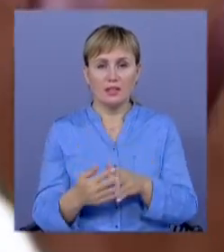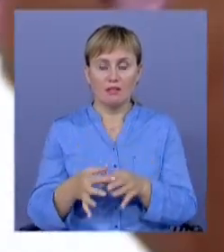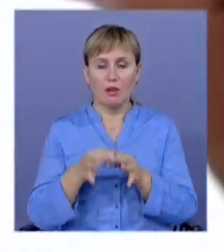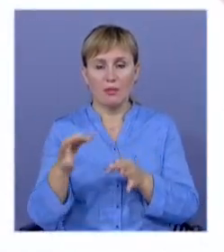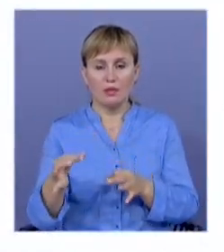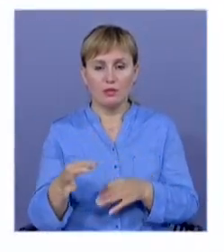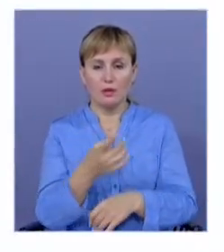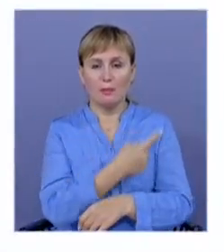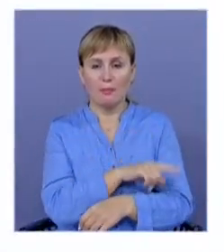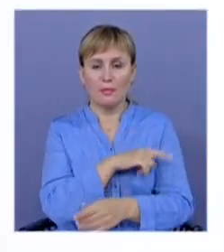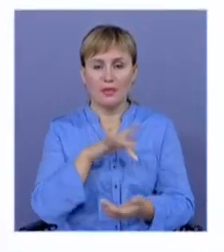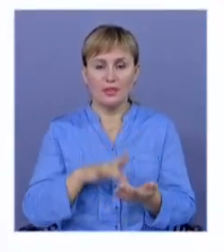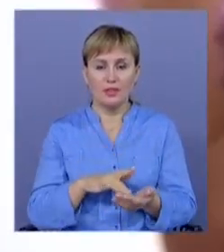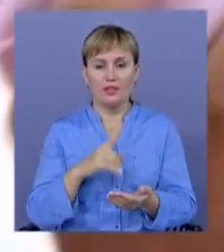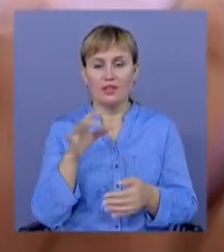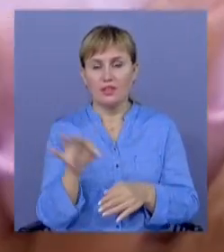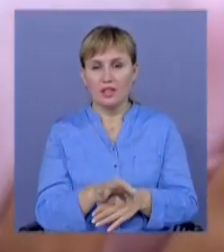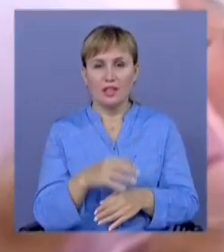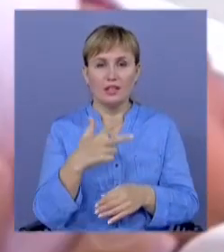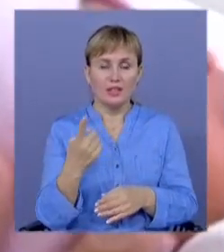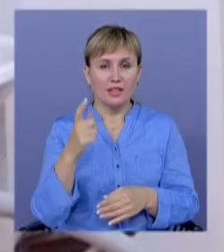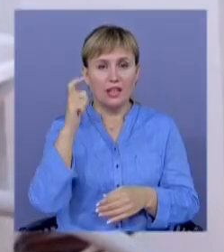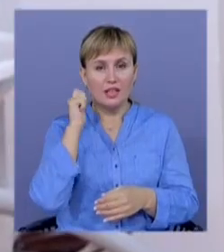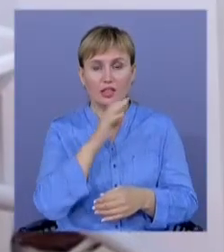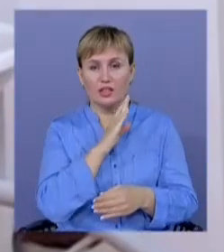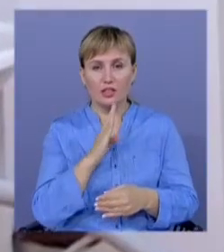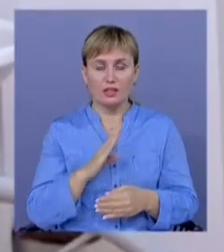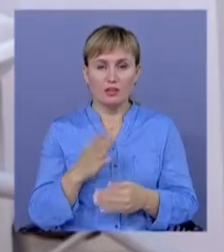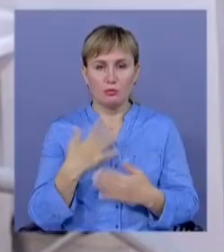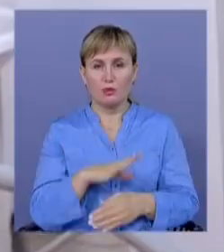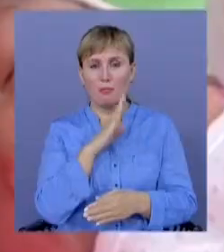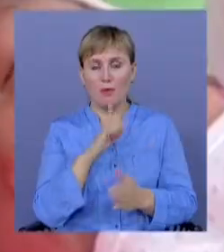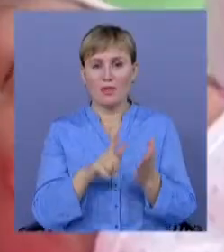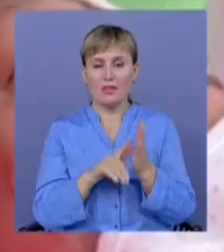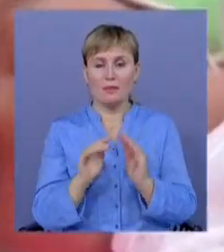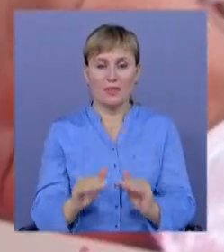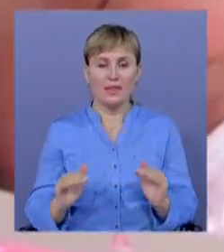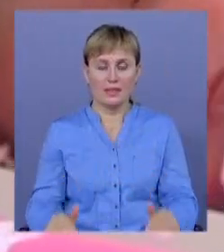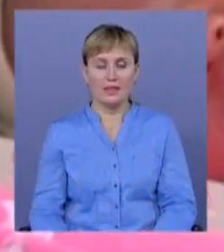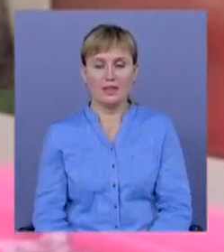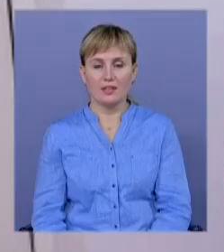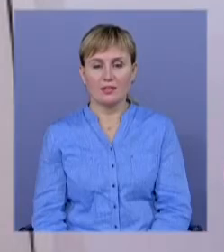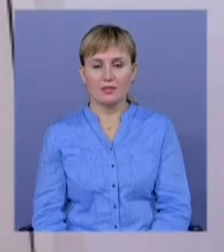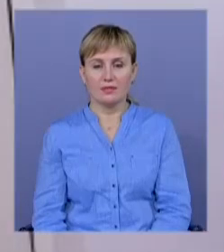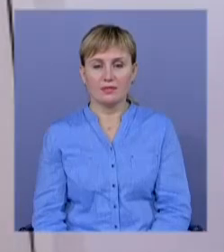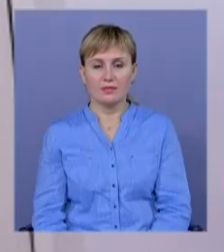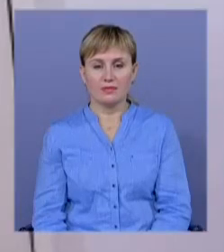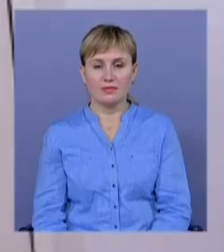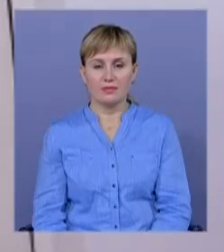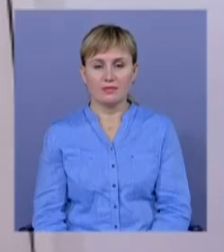областной перинатальный центр. В одночасье 31-летняя женщина стала мамой 7 детей.